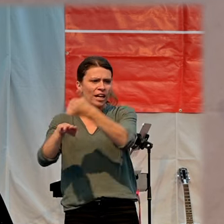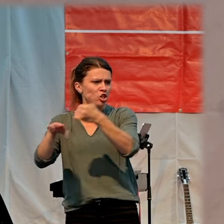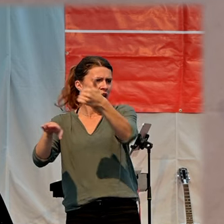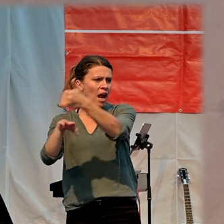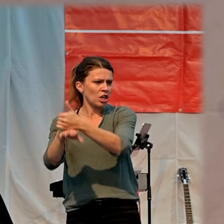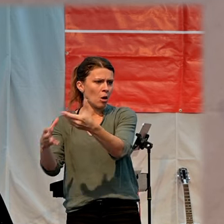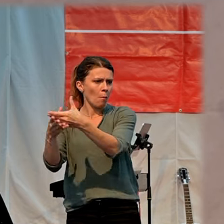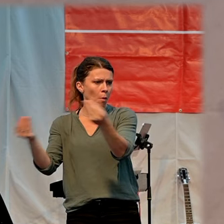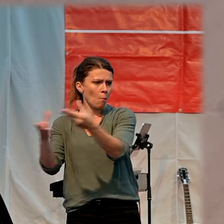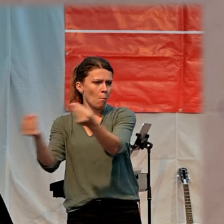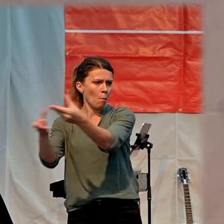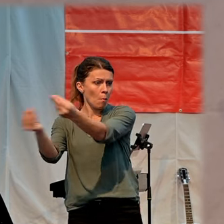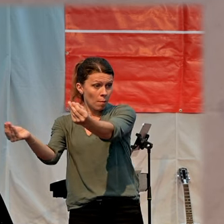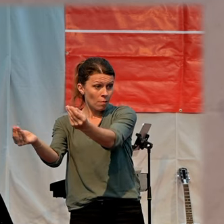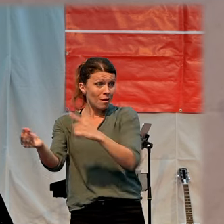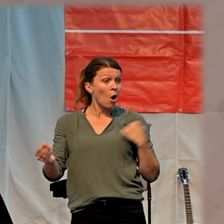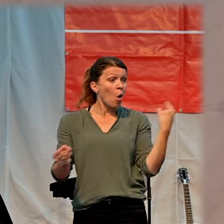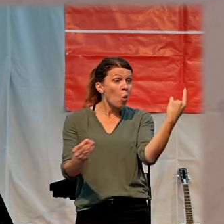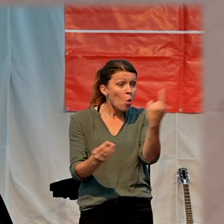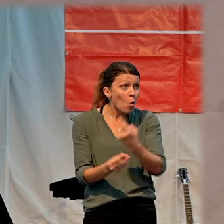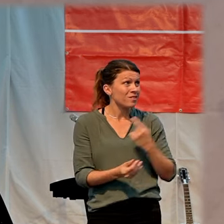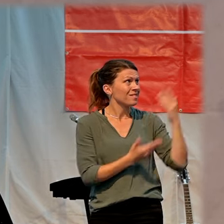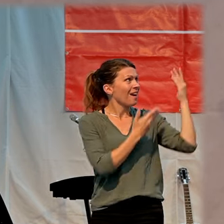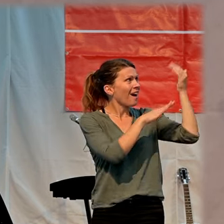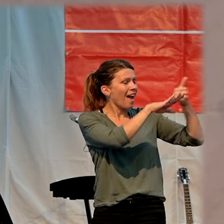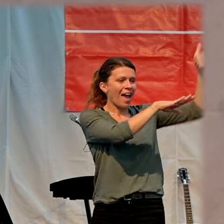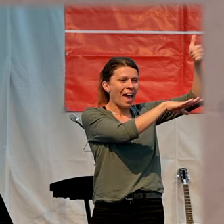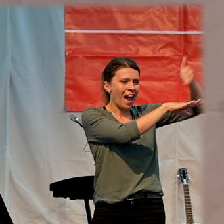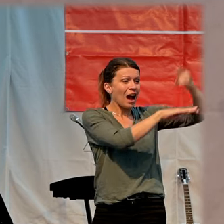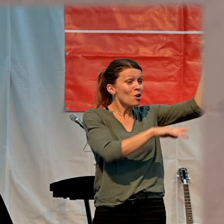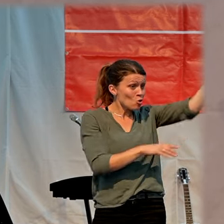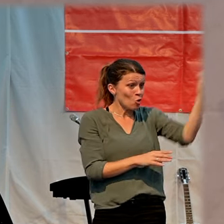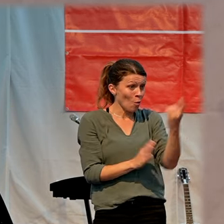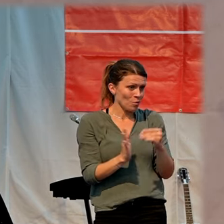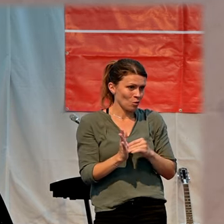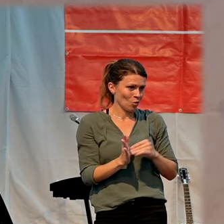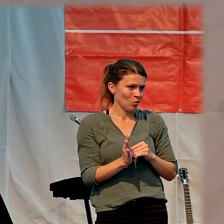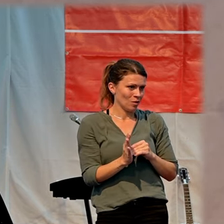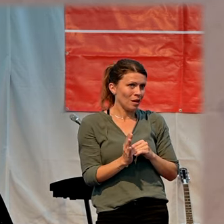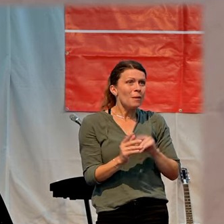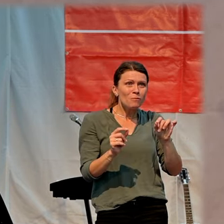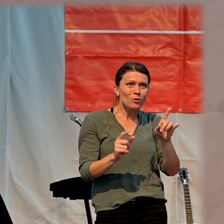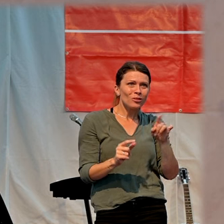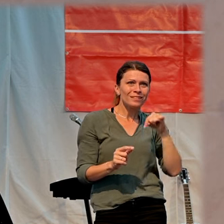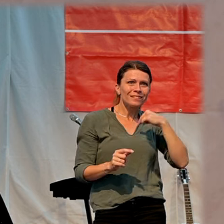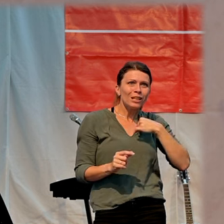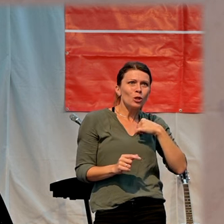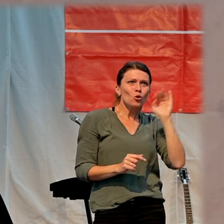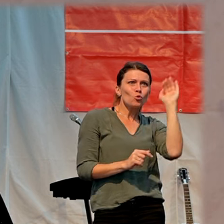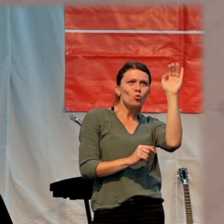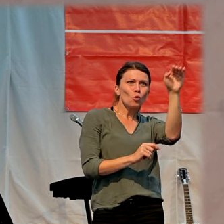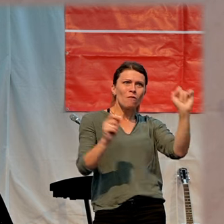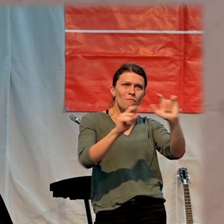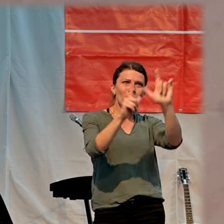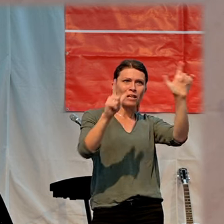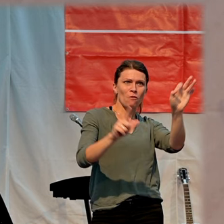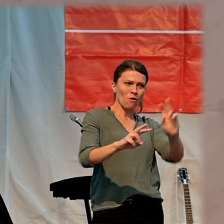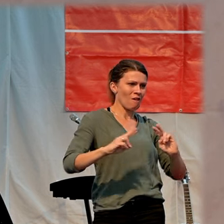Herr kommt. Also Heil bedeutet auch, dass du eine Zukunftssicht für diese Welt